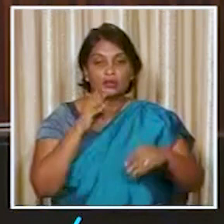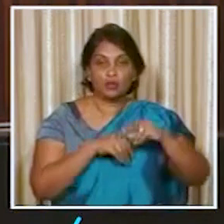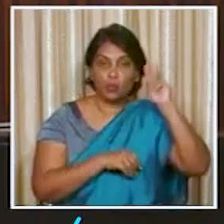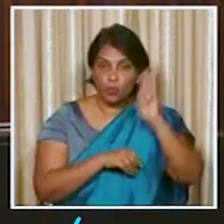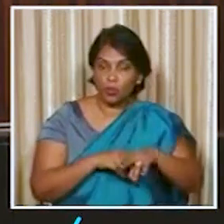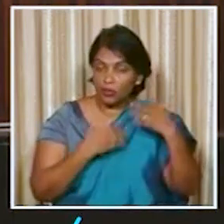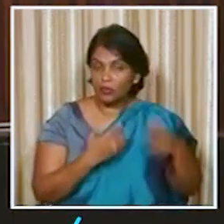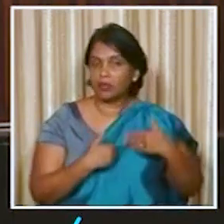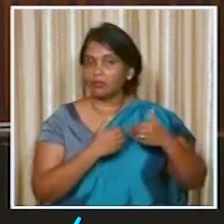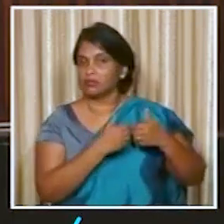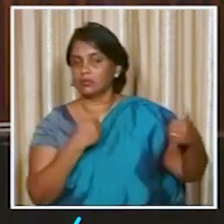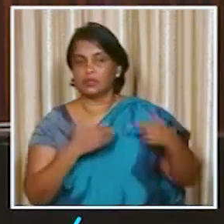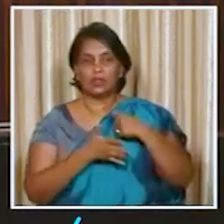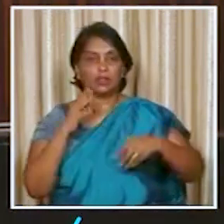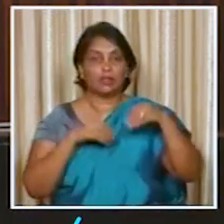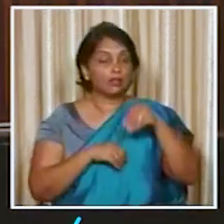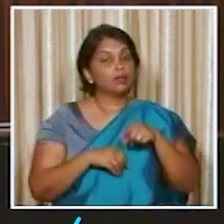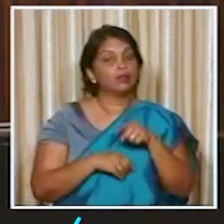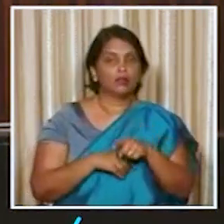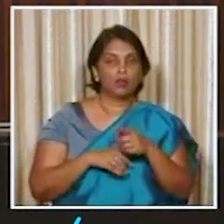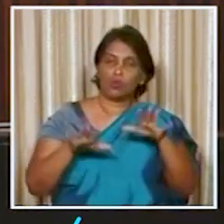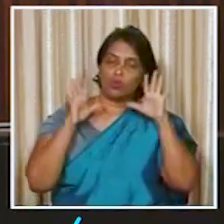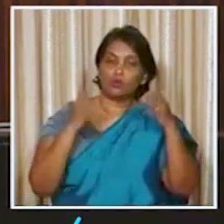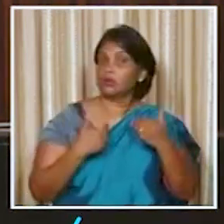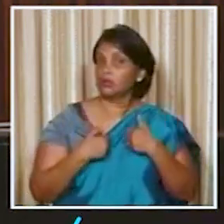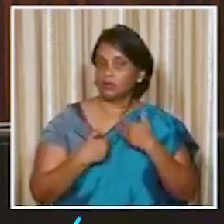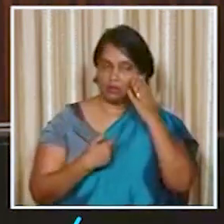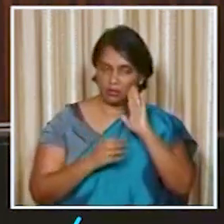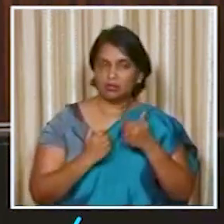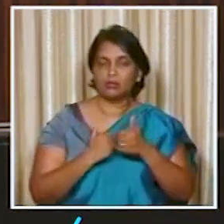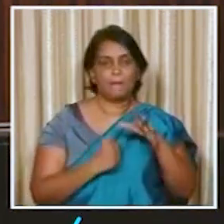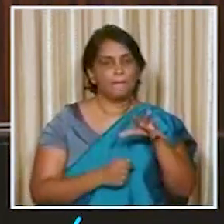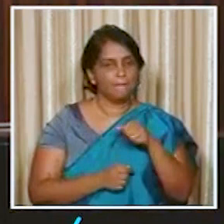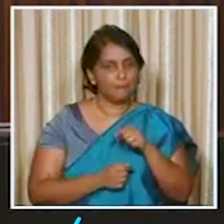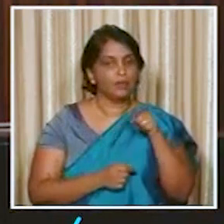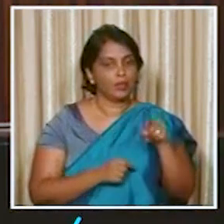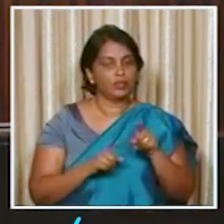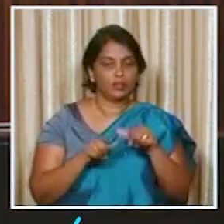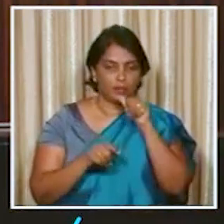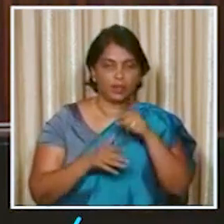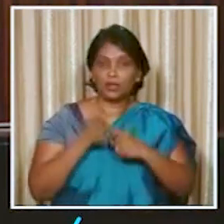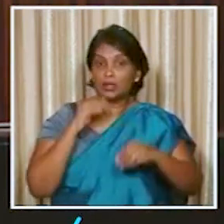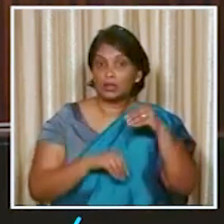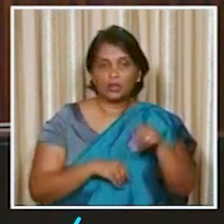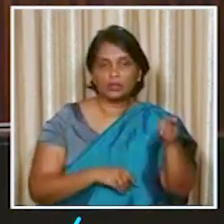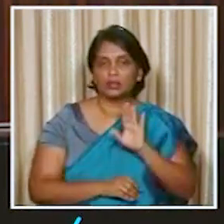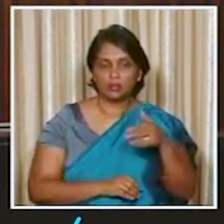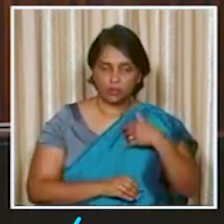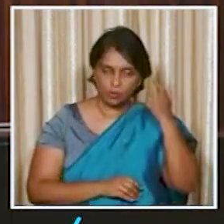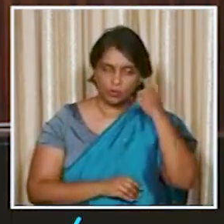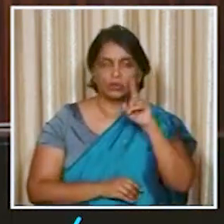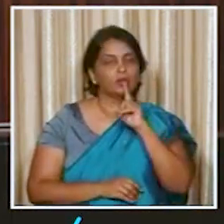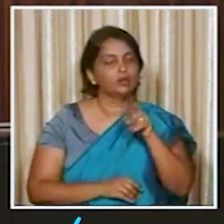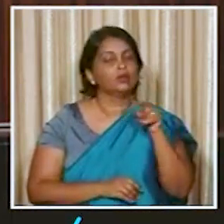පසු ජනතාවගේ නෑත්තන දේශපාලනිකයන්ට අරුමයක් වූදේ මාගේ සාමාන්‍ය භාවිතයයි ඒ කිසිසේ දේශපාලනයක් නොවන බව මා දන්වනු